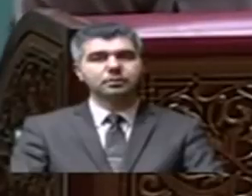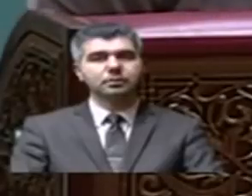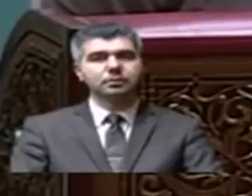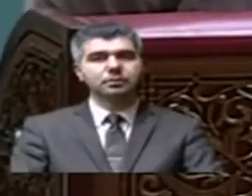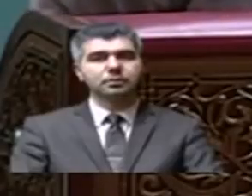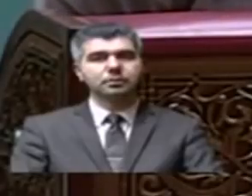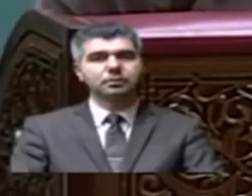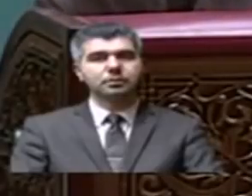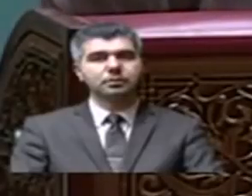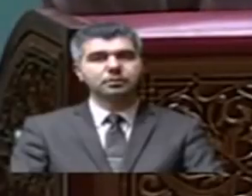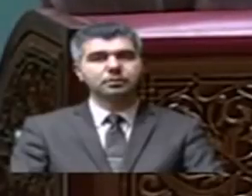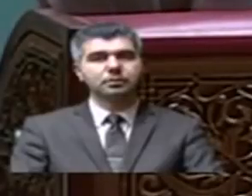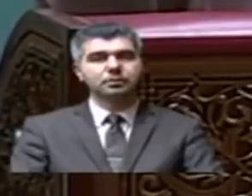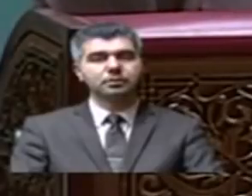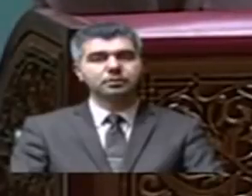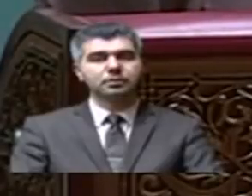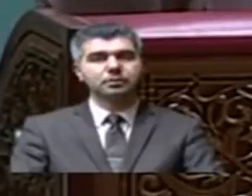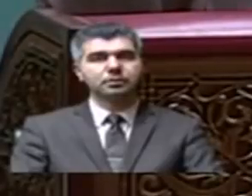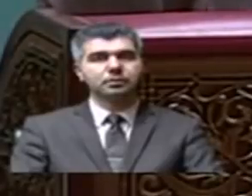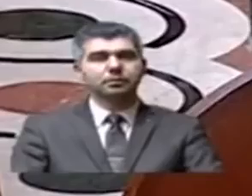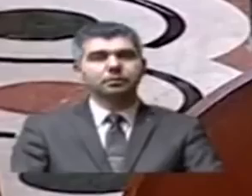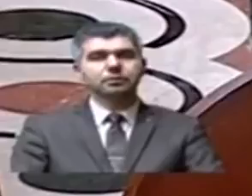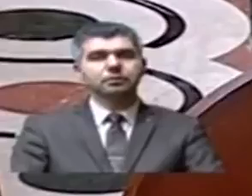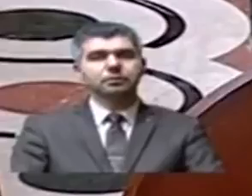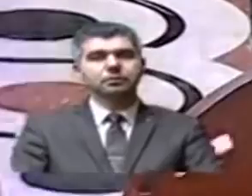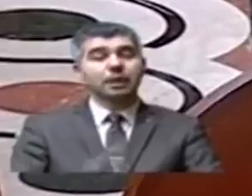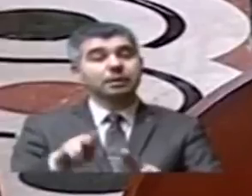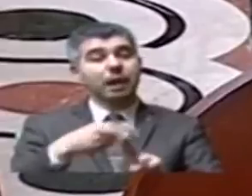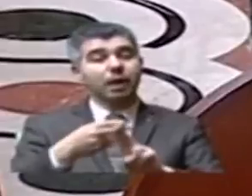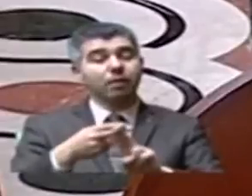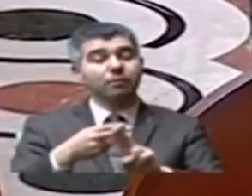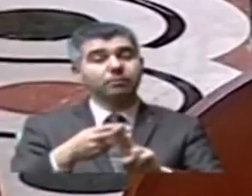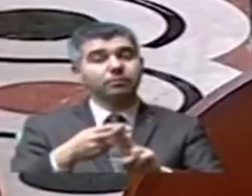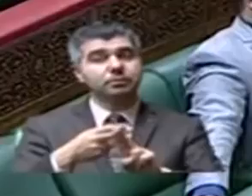السيد الوزير. إيوا تيسكتوا. لا أنا ما نجاوبش تيسكتوا.